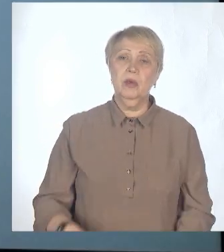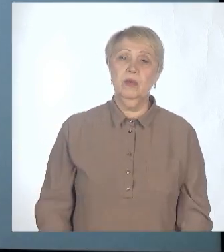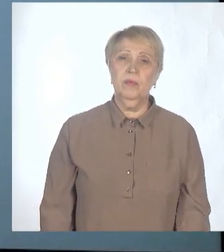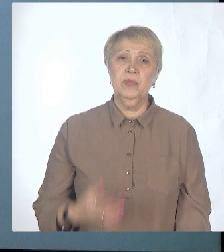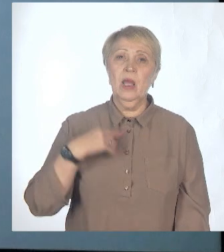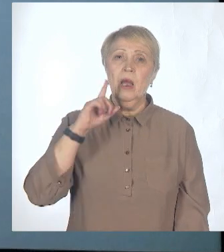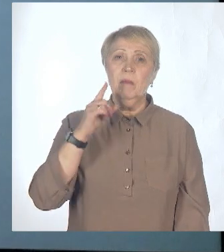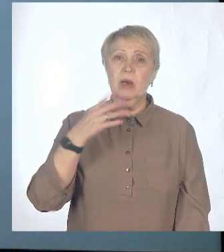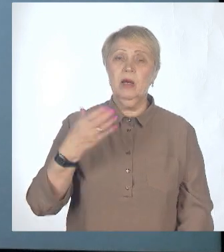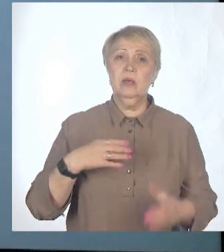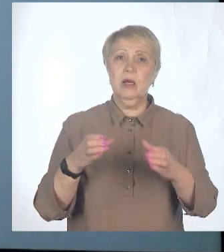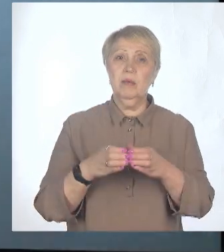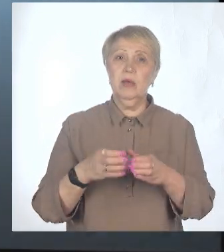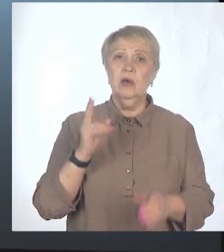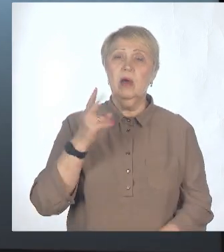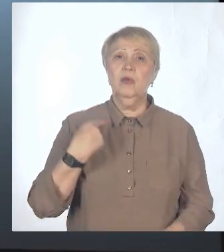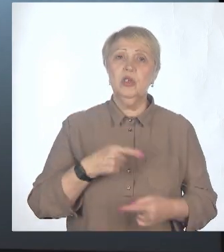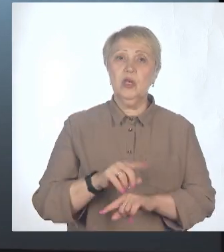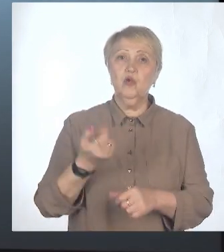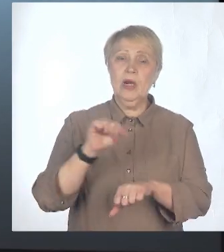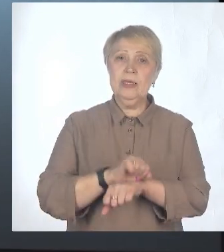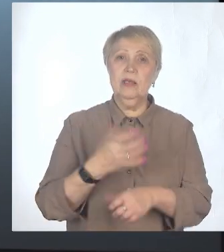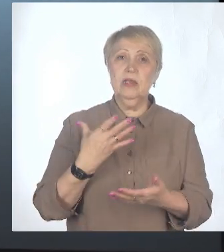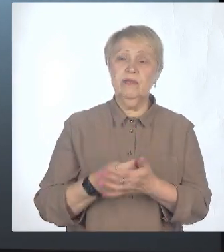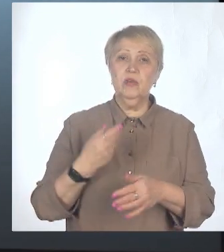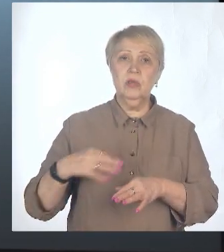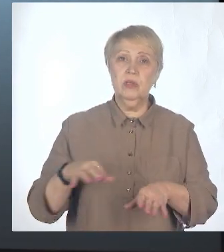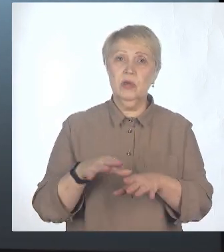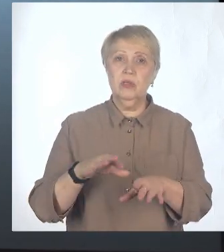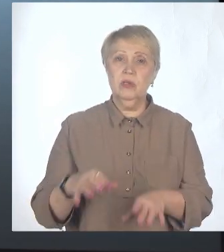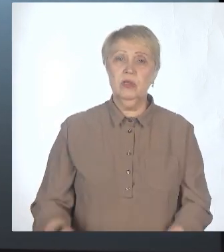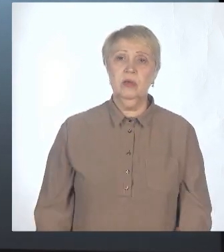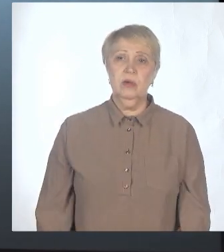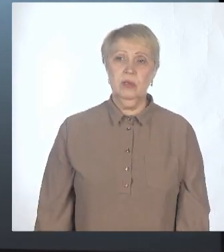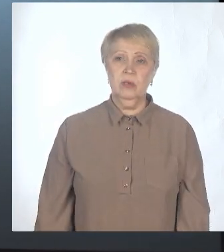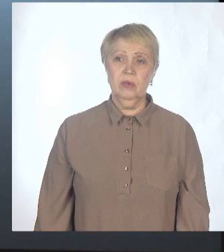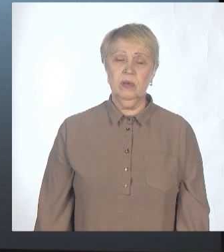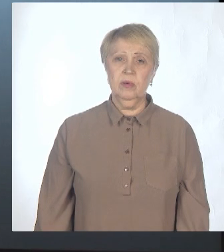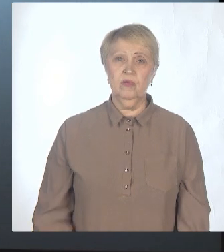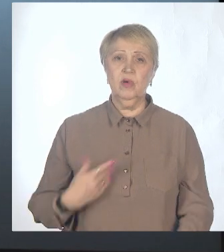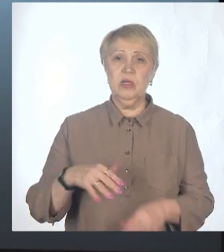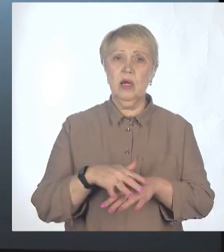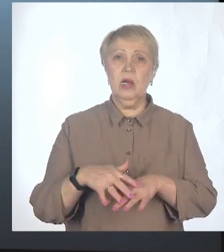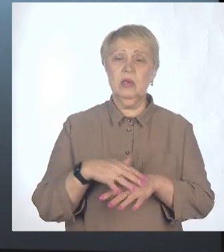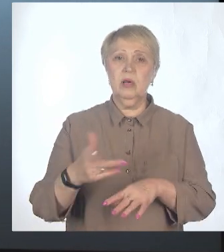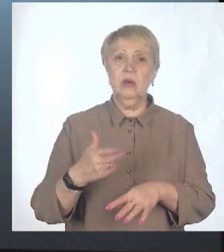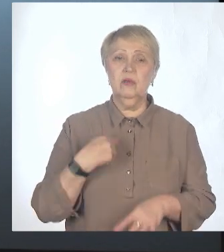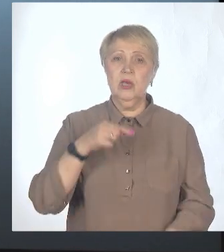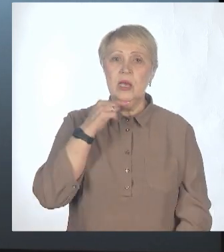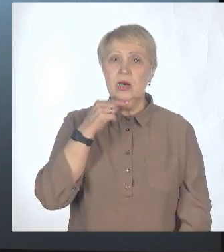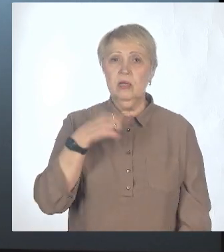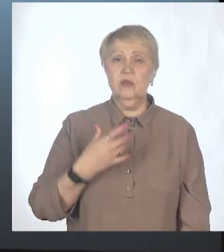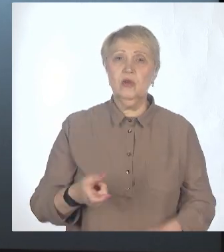компаний, которые остановили свою деятельность, каких-то резких движений нет. Все-таки рынок российский – это достаточно